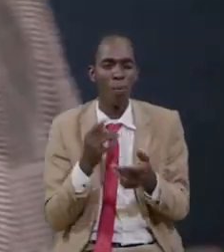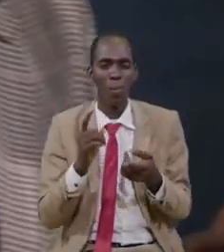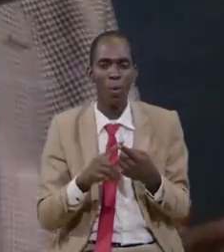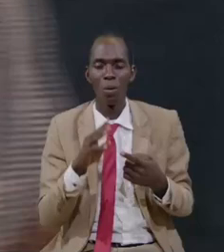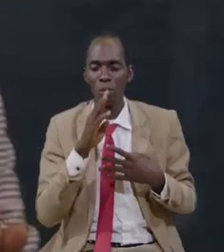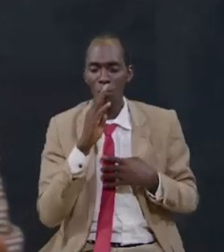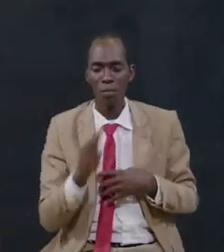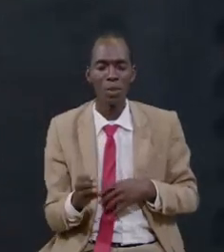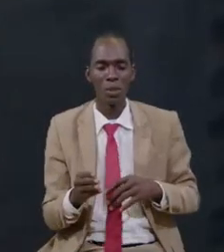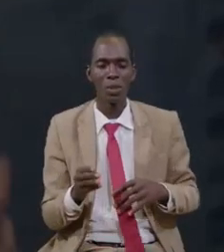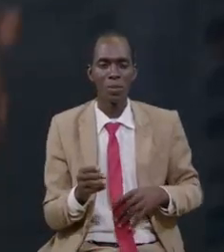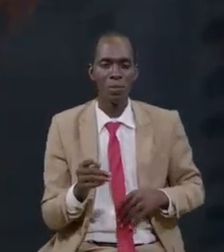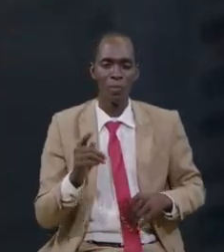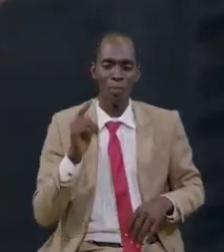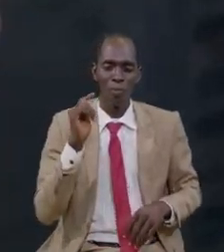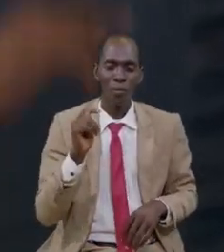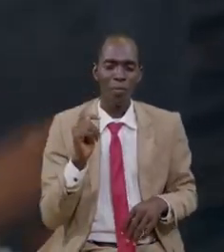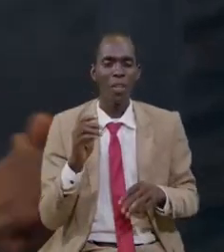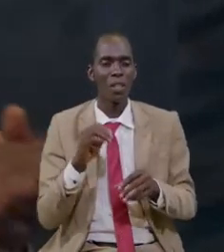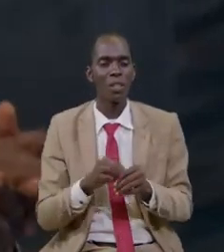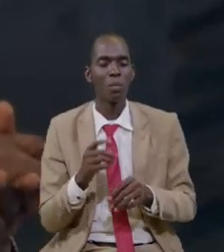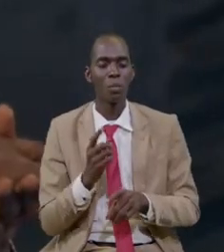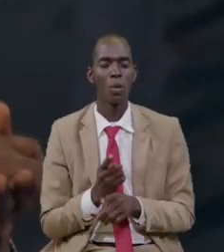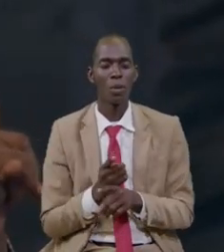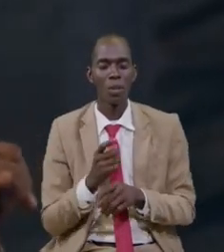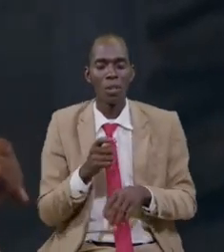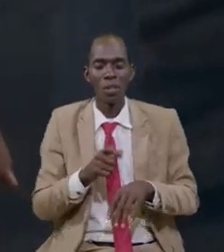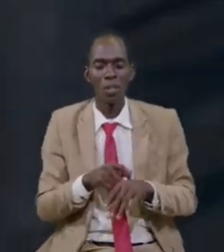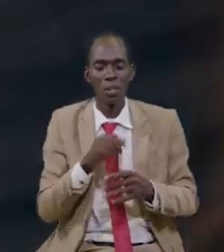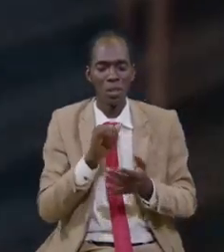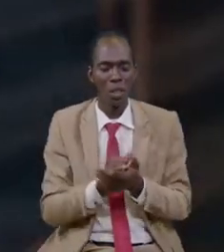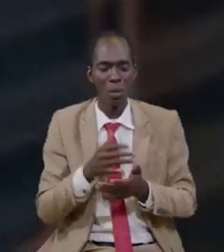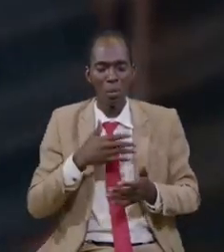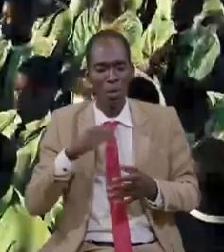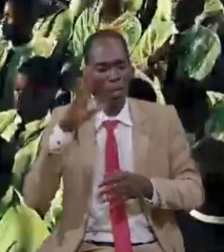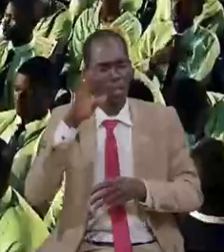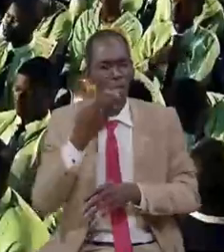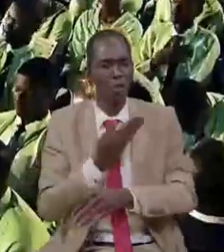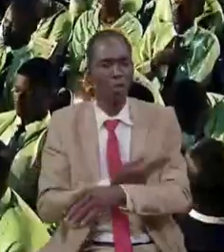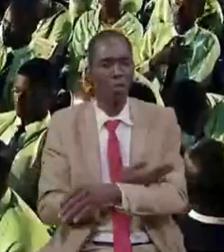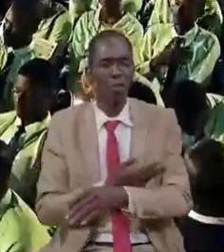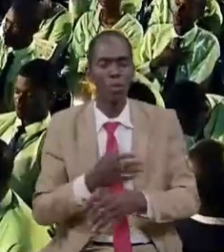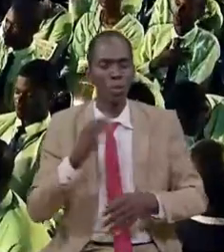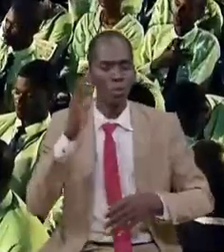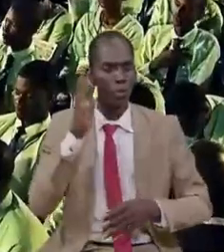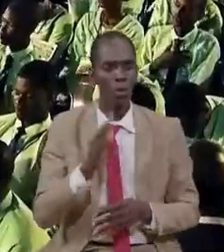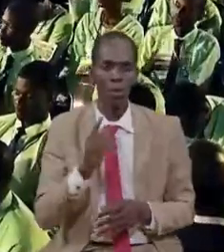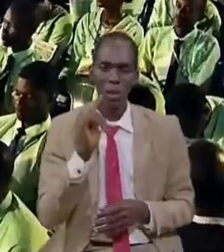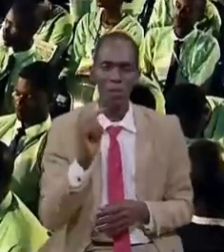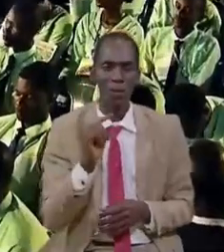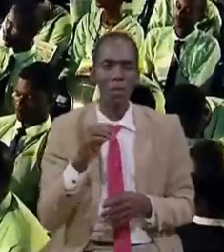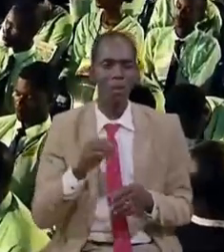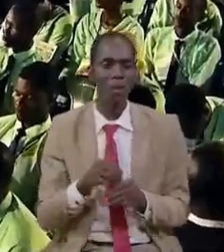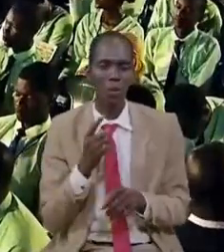temps. Le témoignage en son propre temps. Mon fils là-bas va témoigner en son temps. Ma